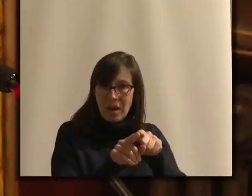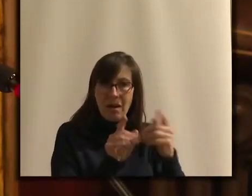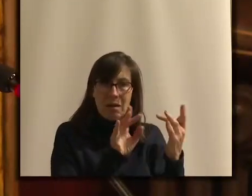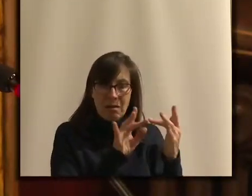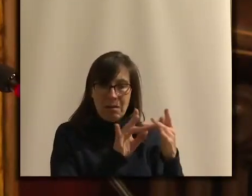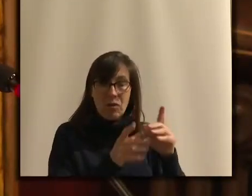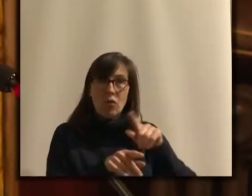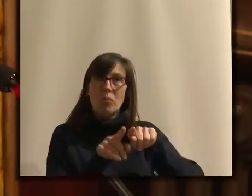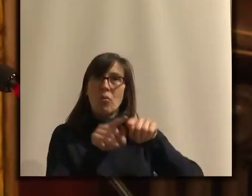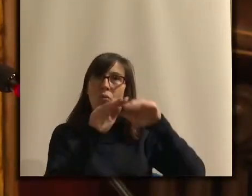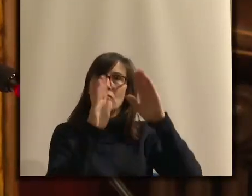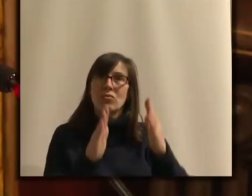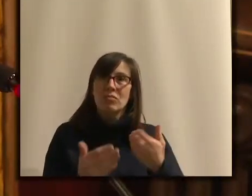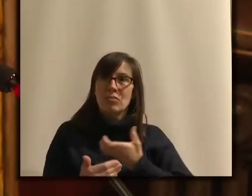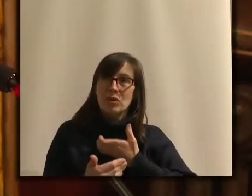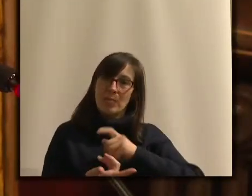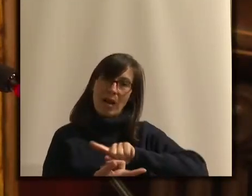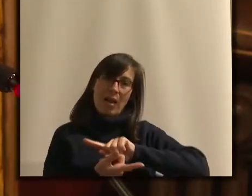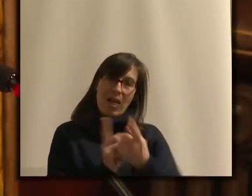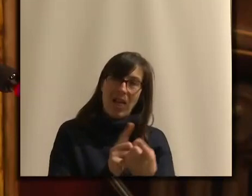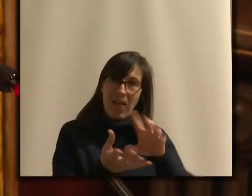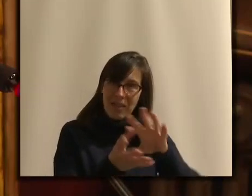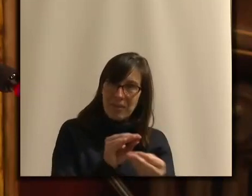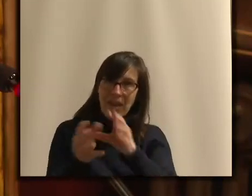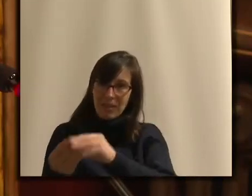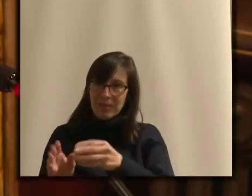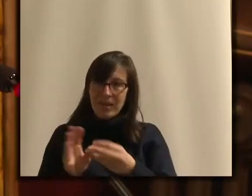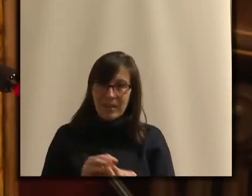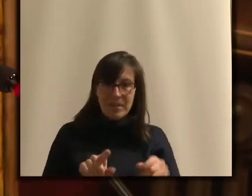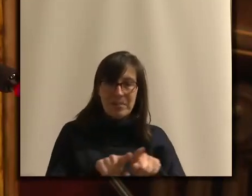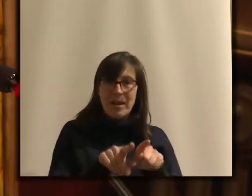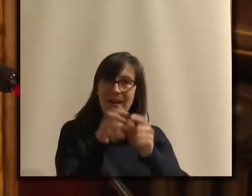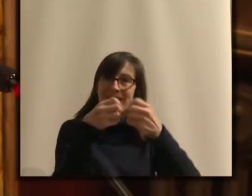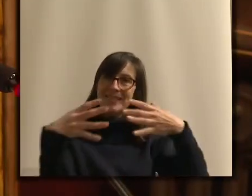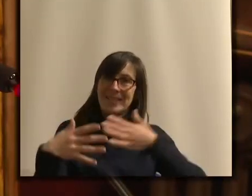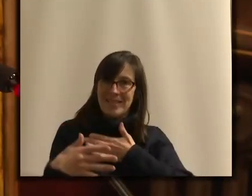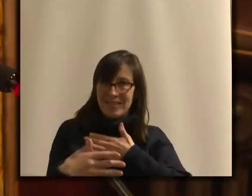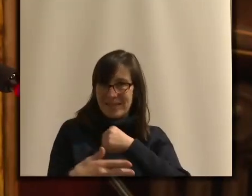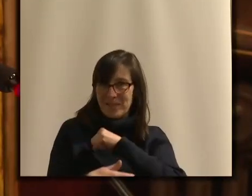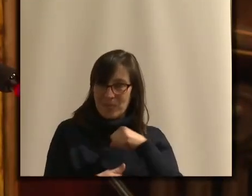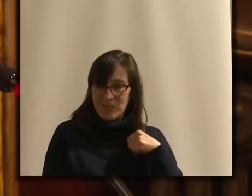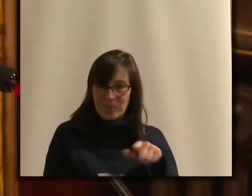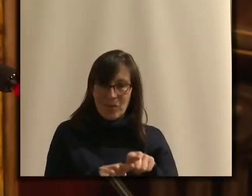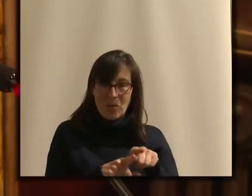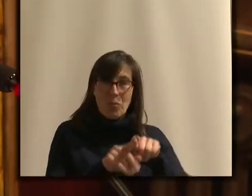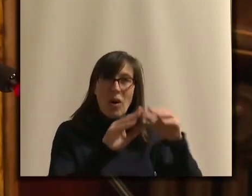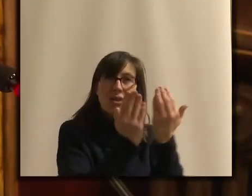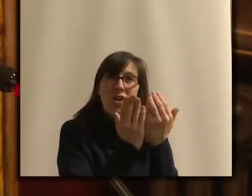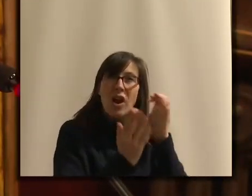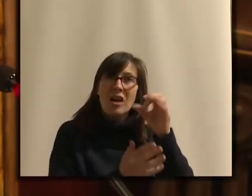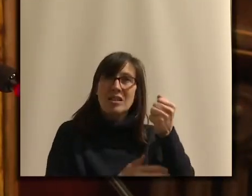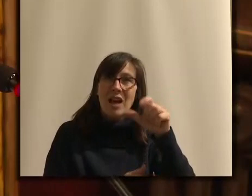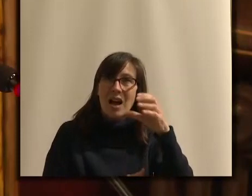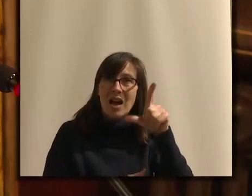tots els edificis municipals d'autoconsum elèctric, d'aquests quatre projectes, el primer dels quals és a l'escola Salaric, d'una potència de